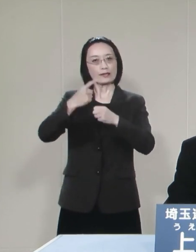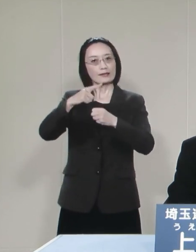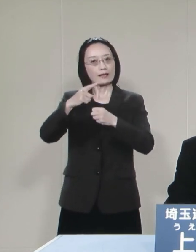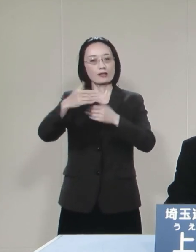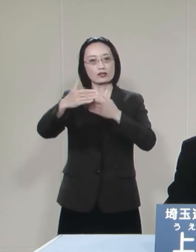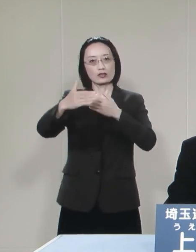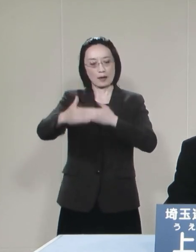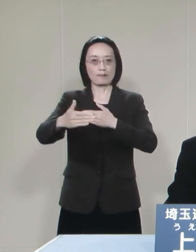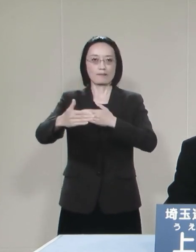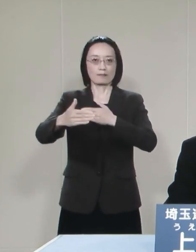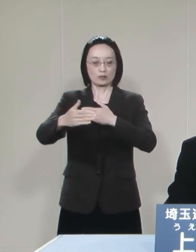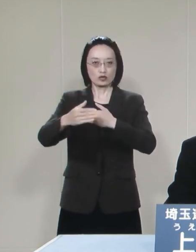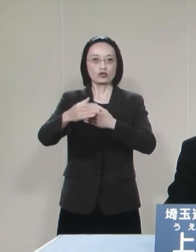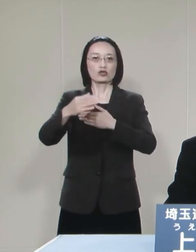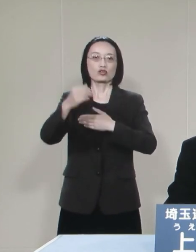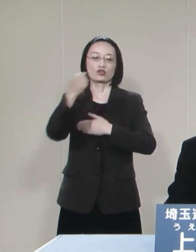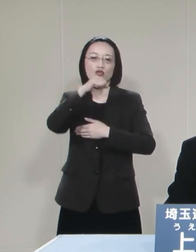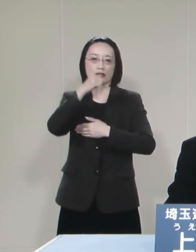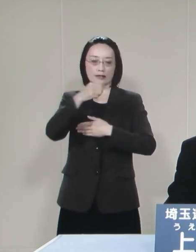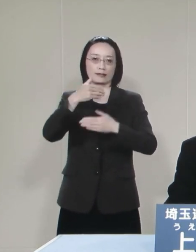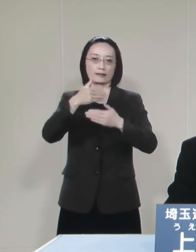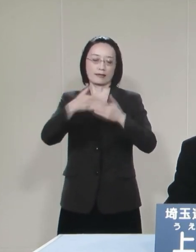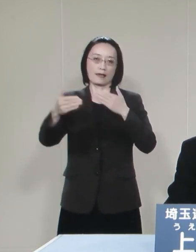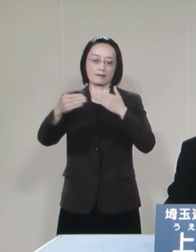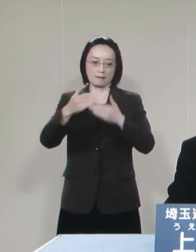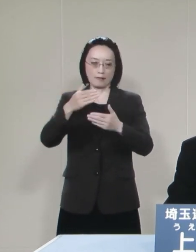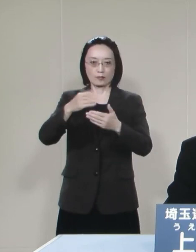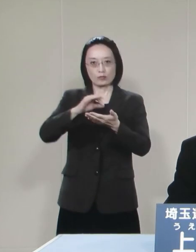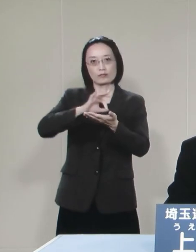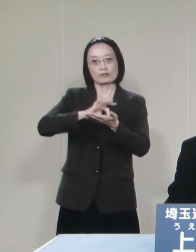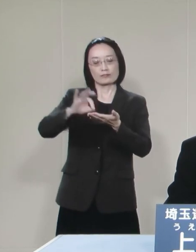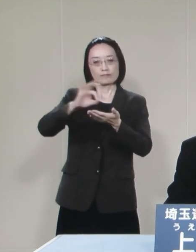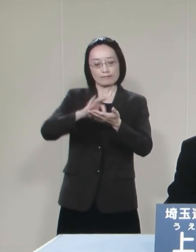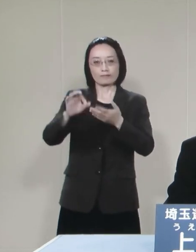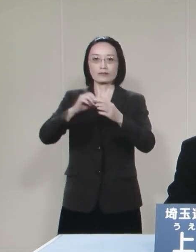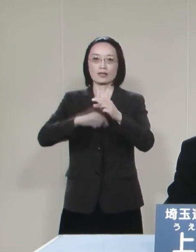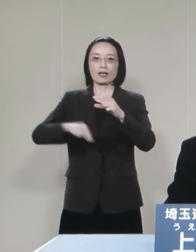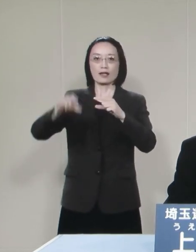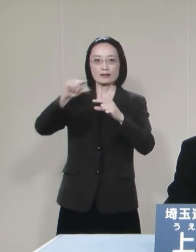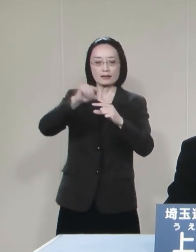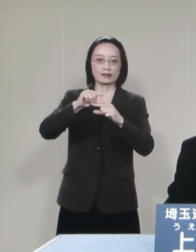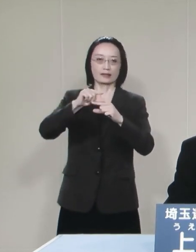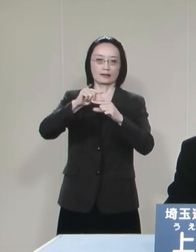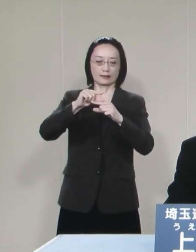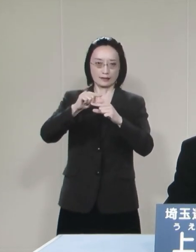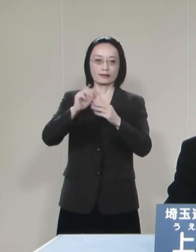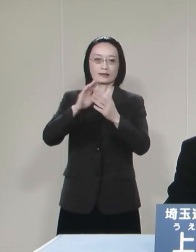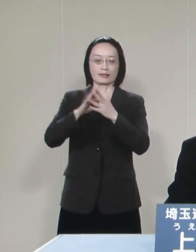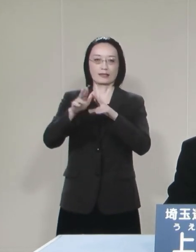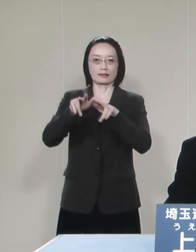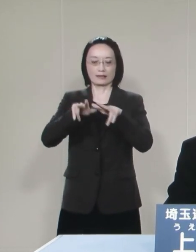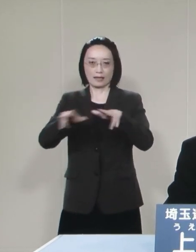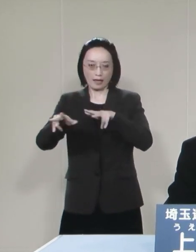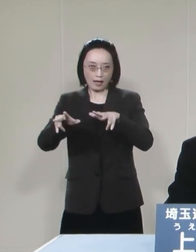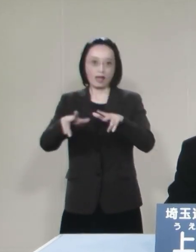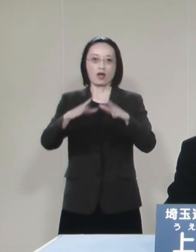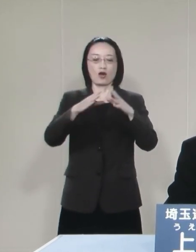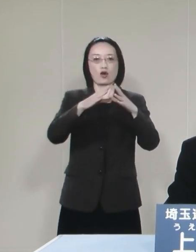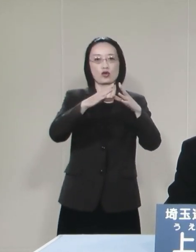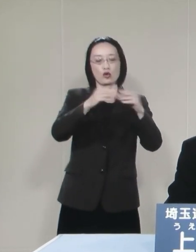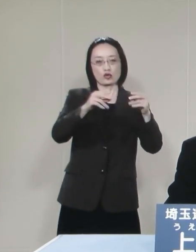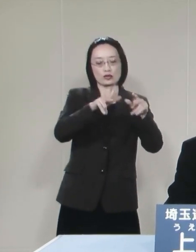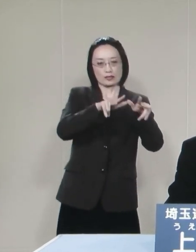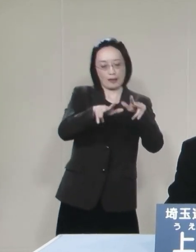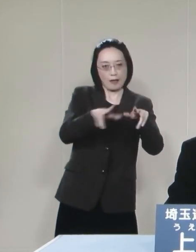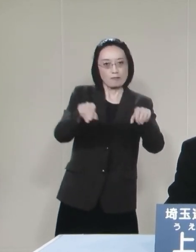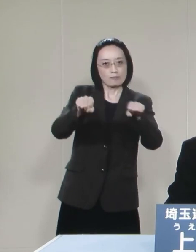をやってまいりました経験を生かして、さらに県政と国政の架け橋